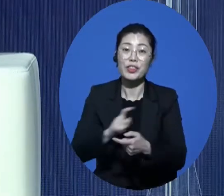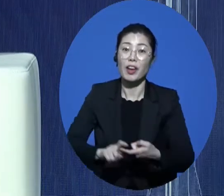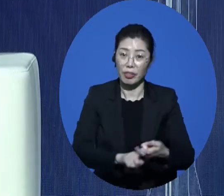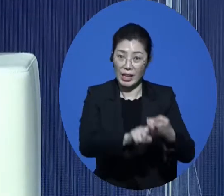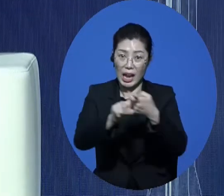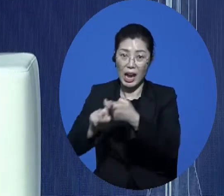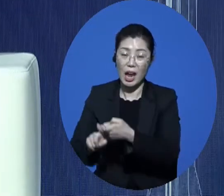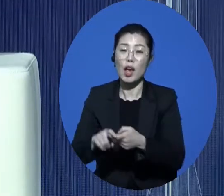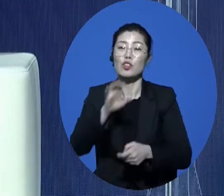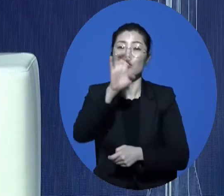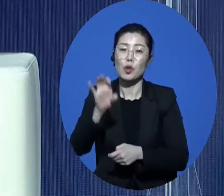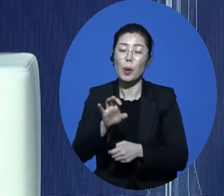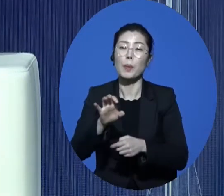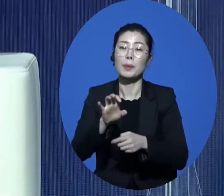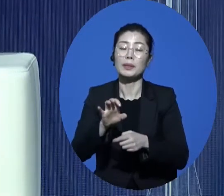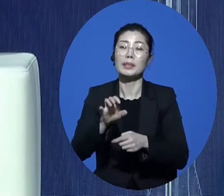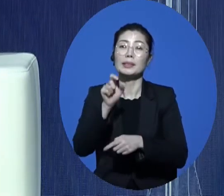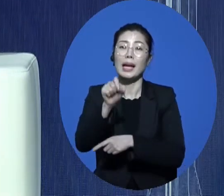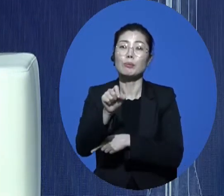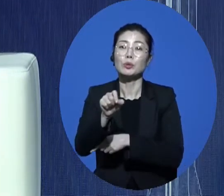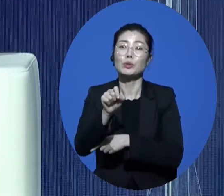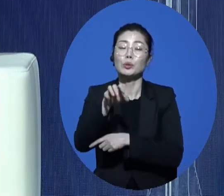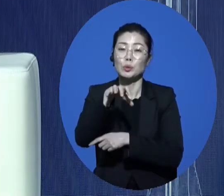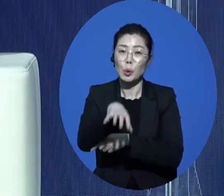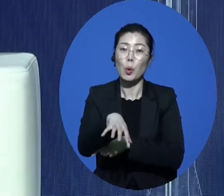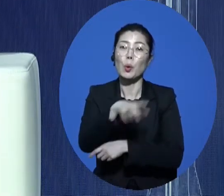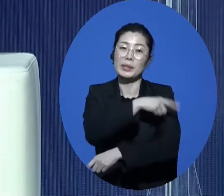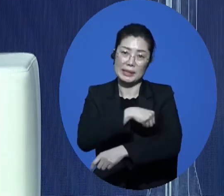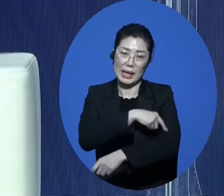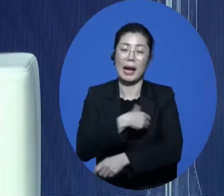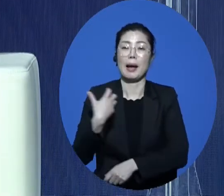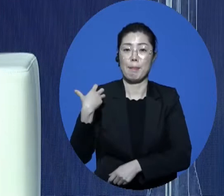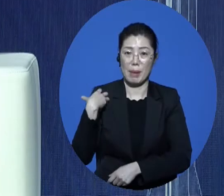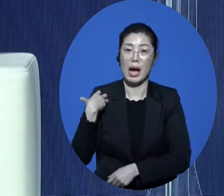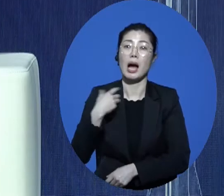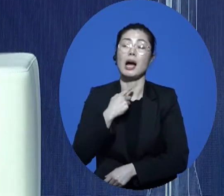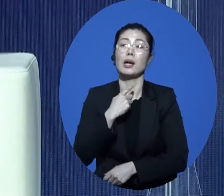인권연대 유럽 사무소 이사직을 수행하고 계시면서